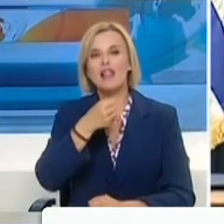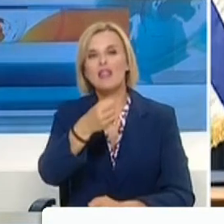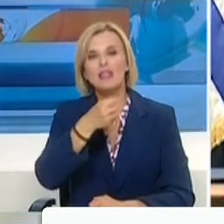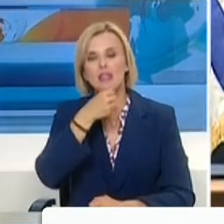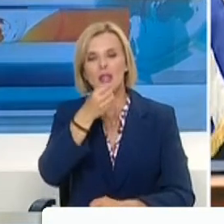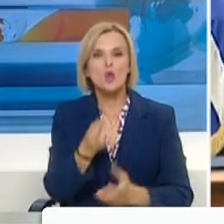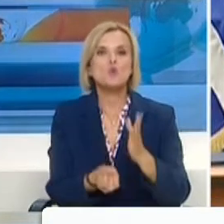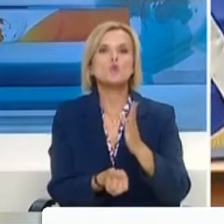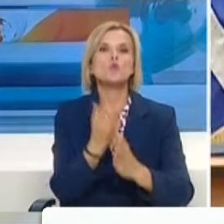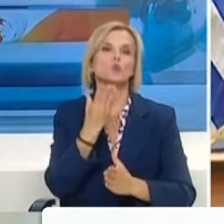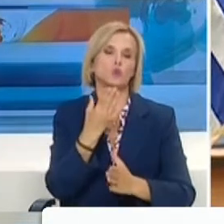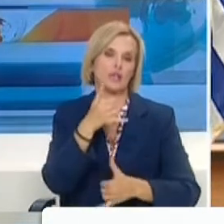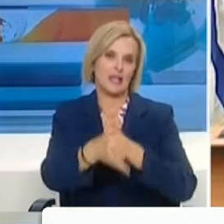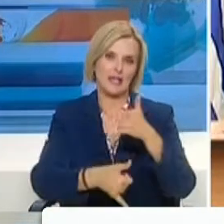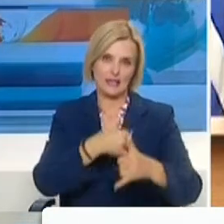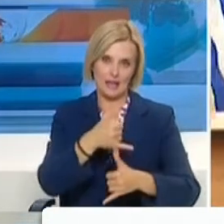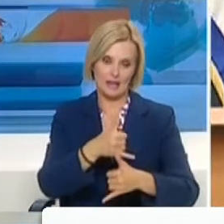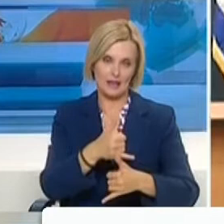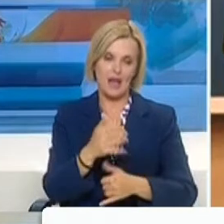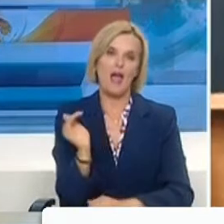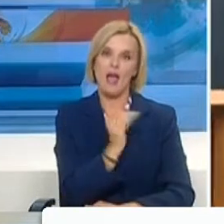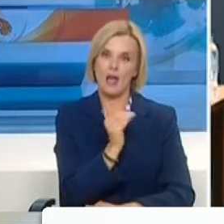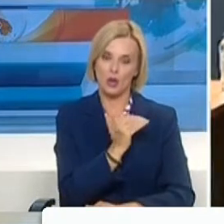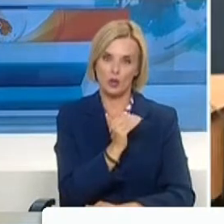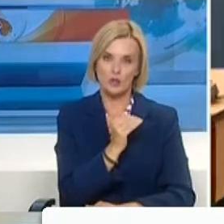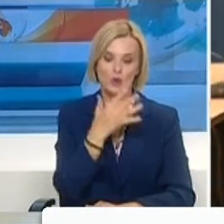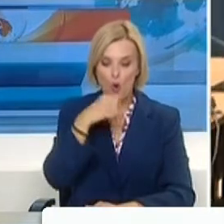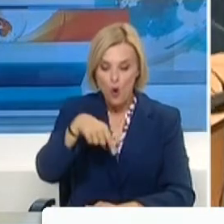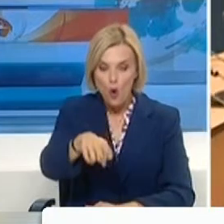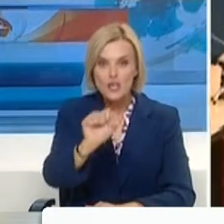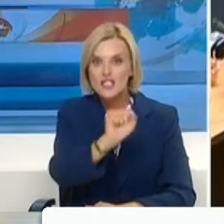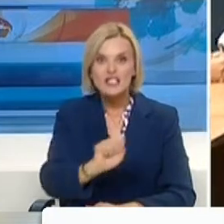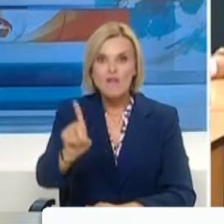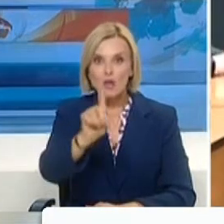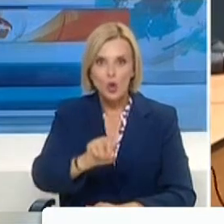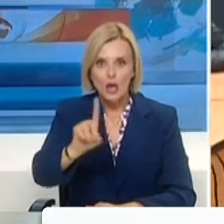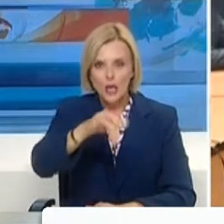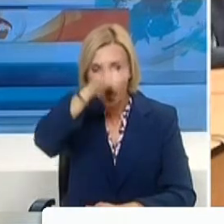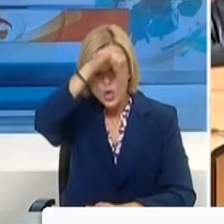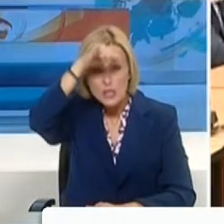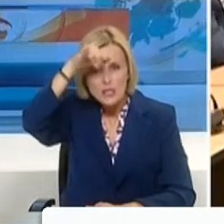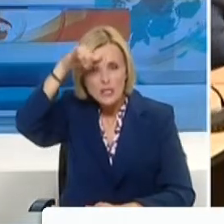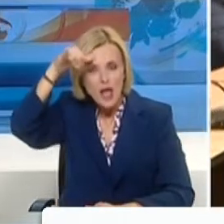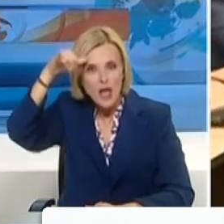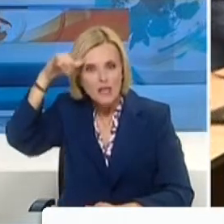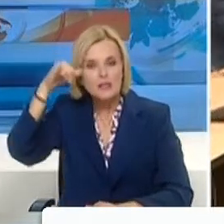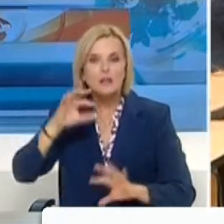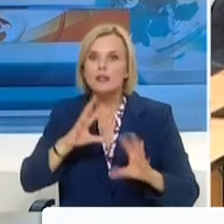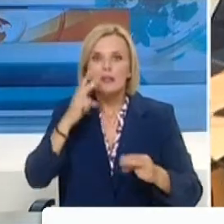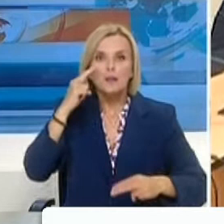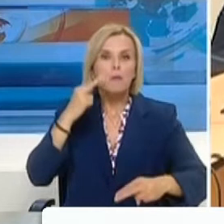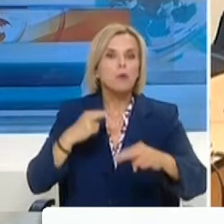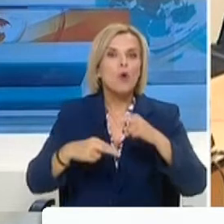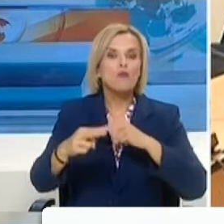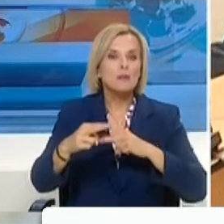Newsit. Κύριε Κοντοζαμάνη και κύριε Τσιόδρα, εν όψη του επερχόμενου καύσωνα αλλά και του καλοκαιριού, τι πρόβλεψη υπάρχει για τη λειτουργία